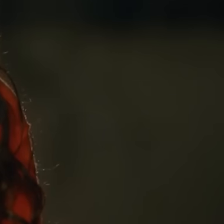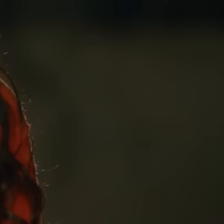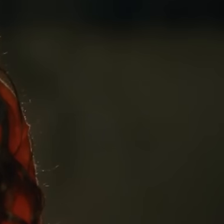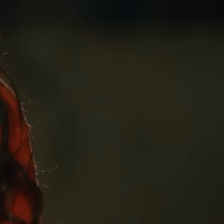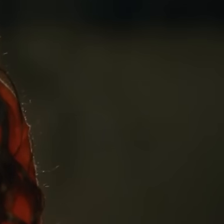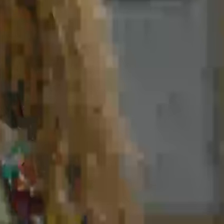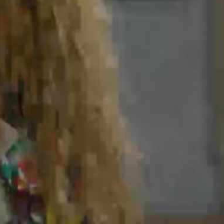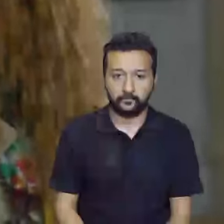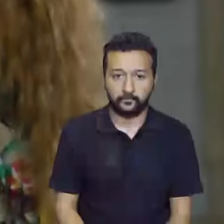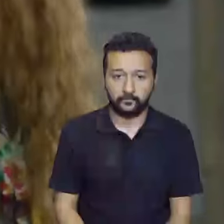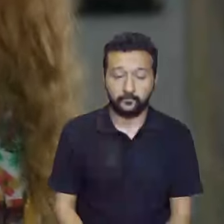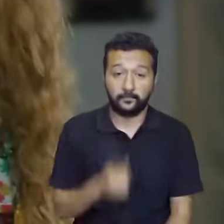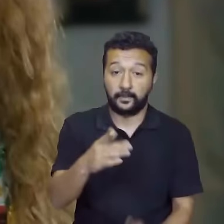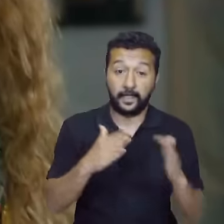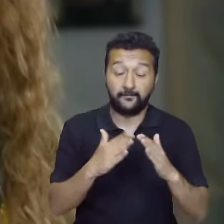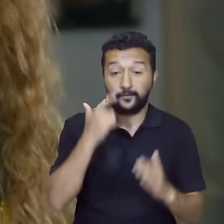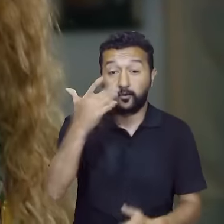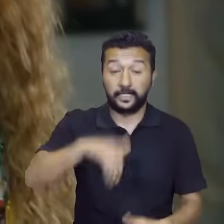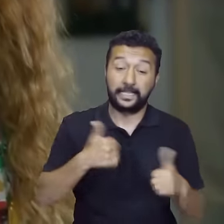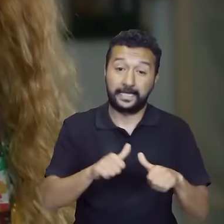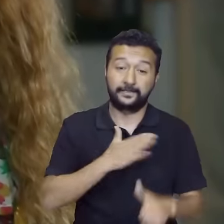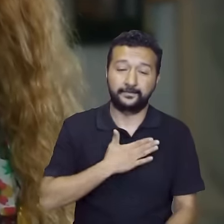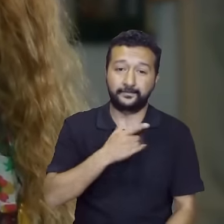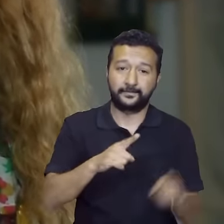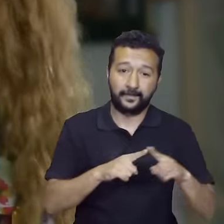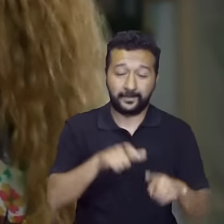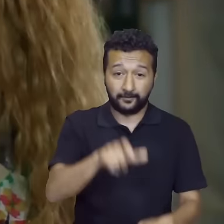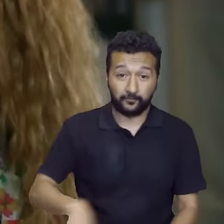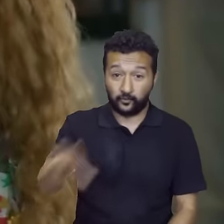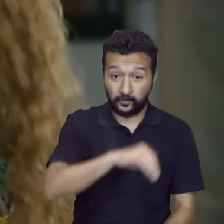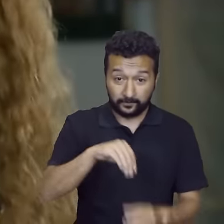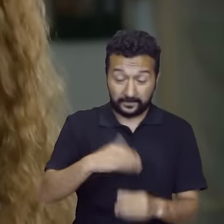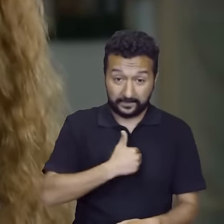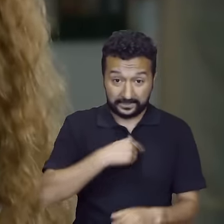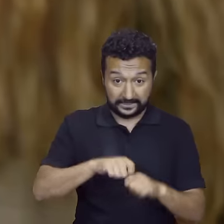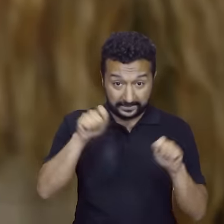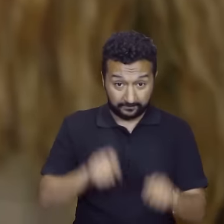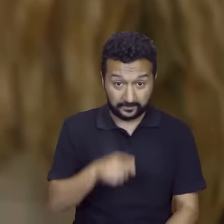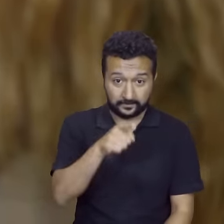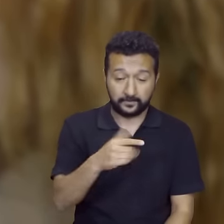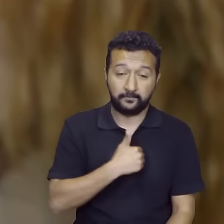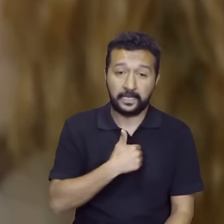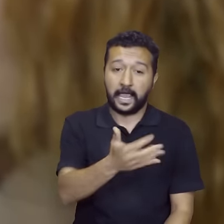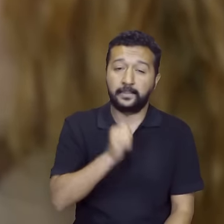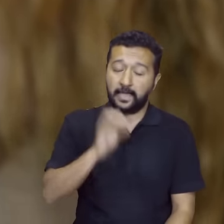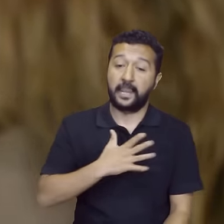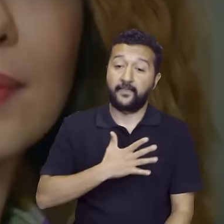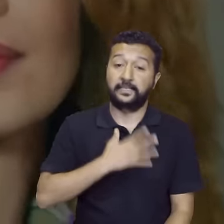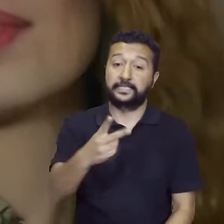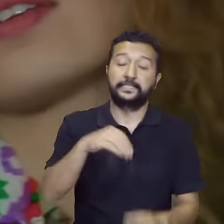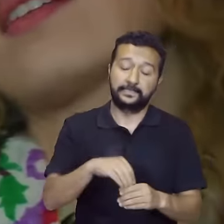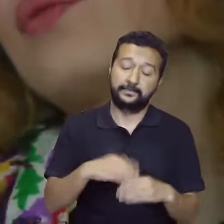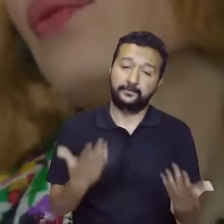dolu dolu izlemekte. Evimize hoş geldin karıcığım. Tarık, bütün bunlar benim için miydi yani? Benim aldığım her nefes senin